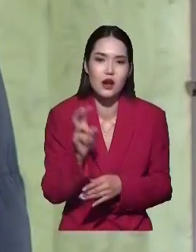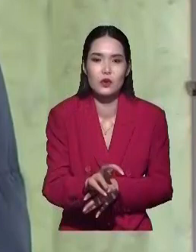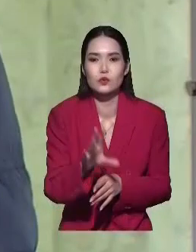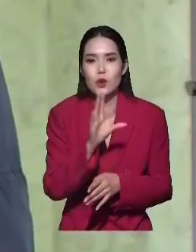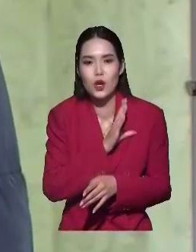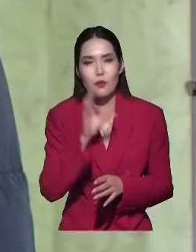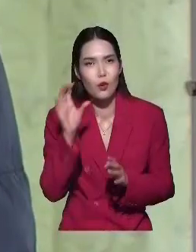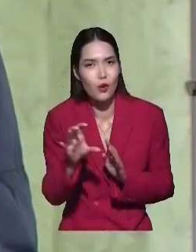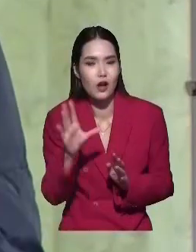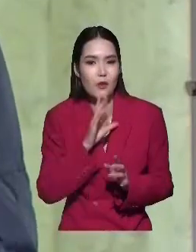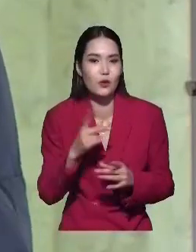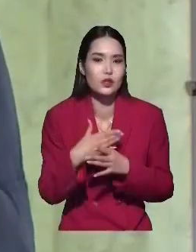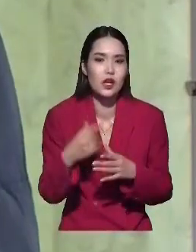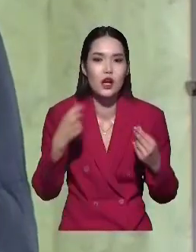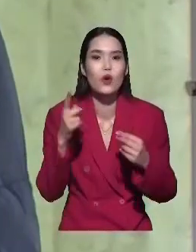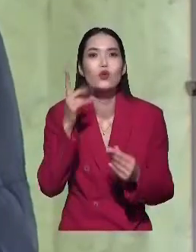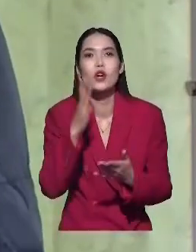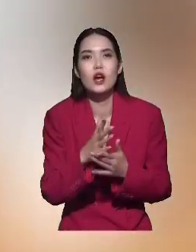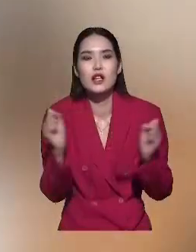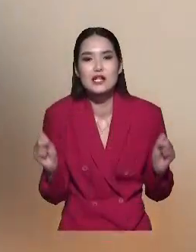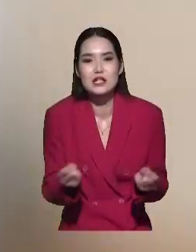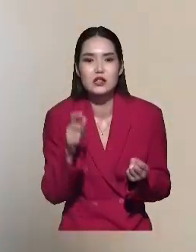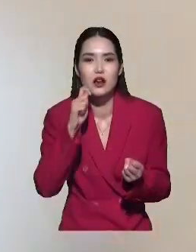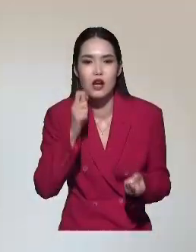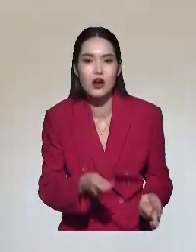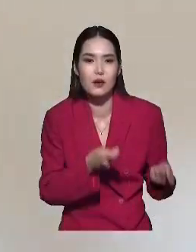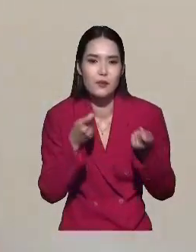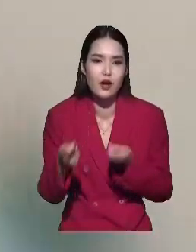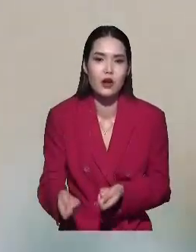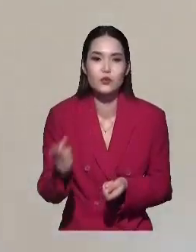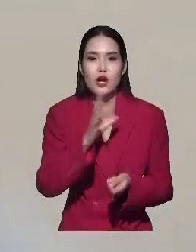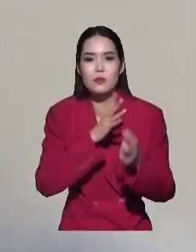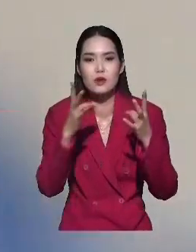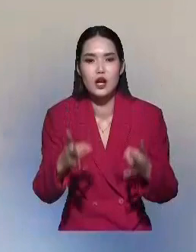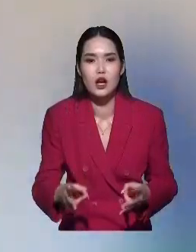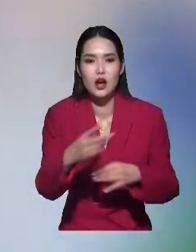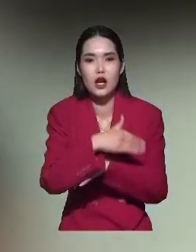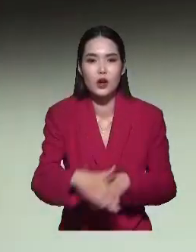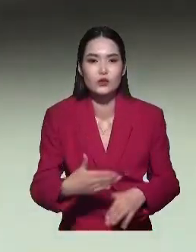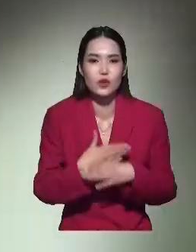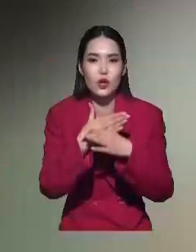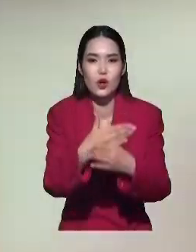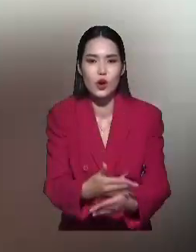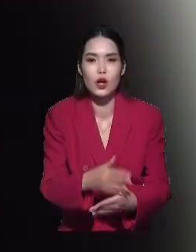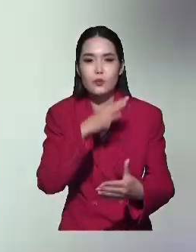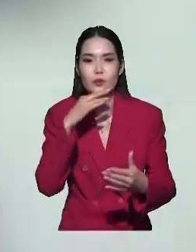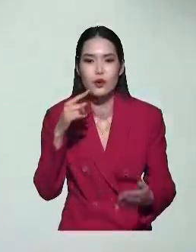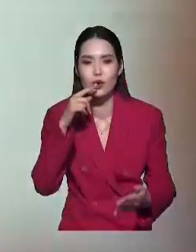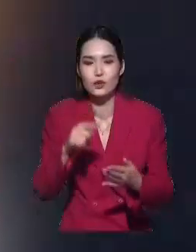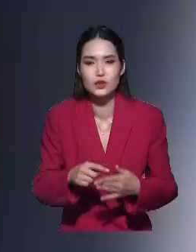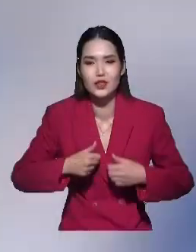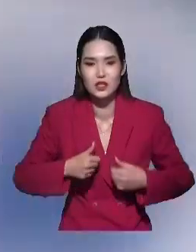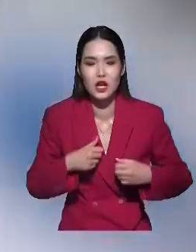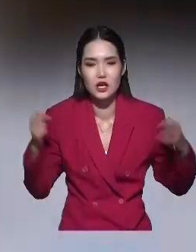киімдер, күртежелер мен қыстық аяқ киімдерді алып келдім. Тілсіз жаудан зардап шеккен аймақтарға көмек көрсетуге көпшілік білек сыбана